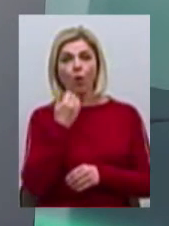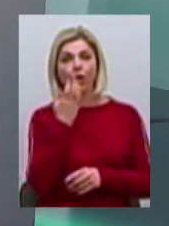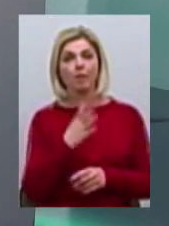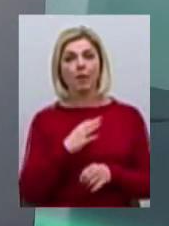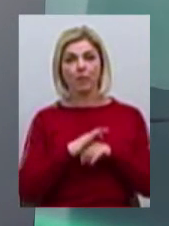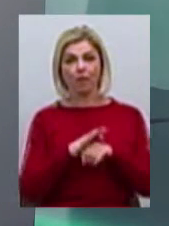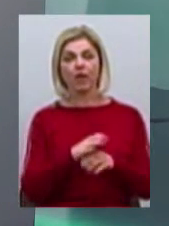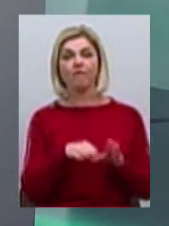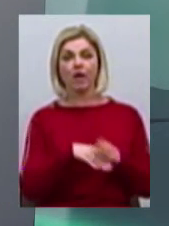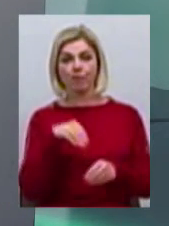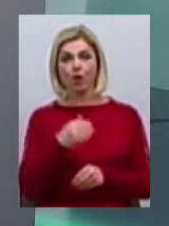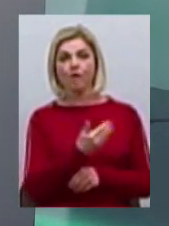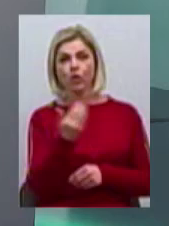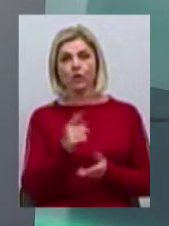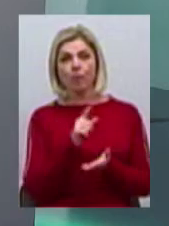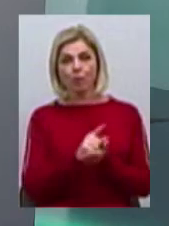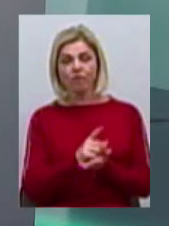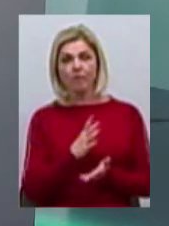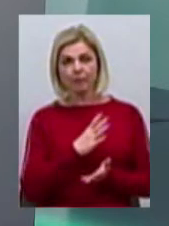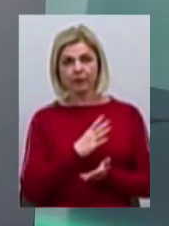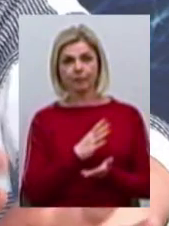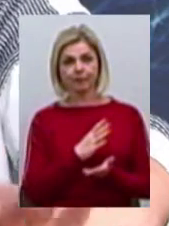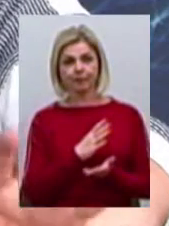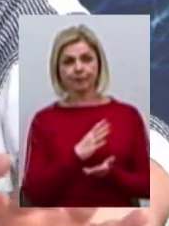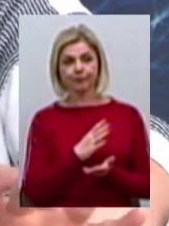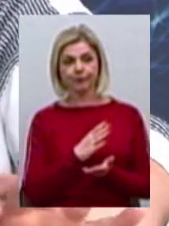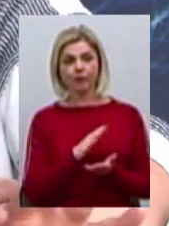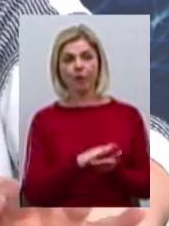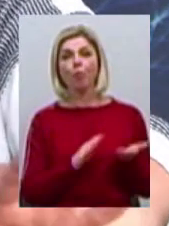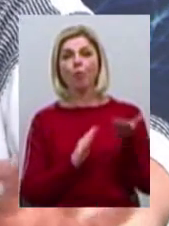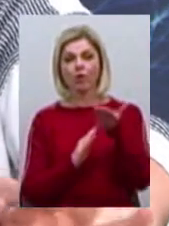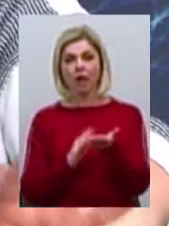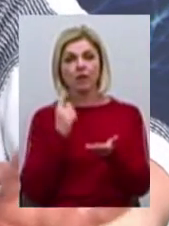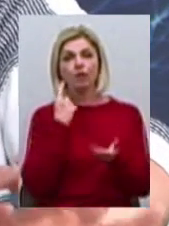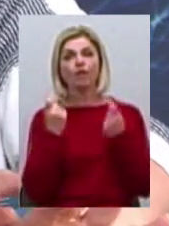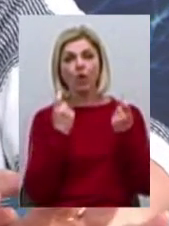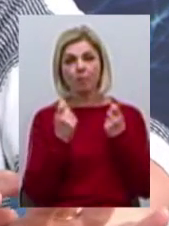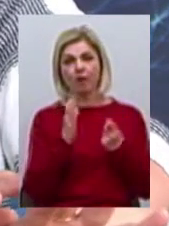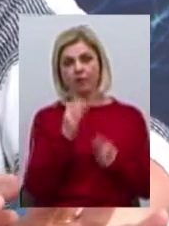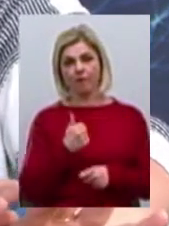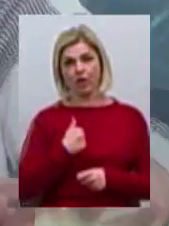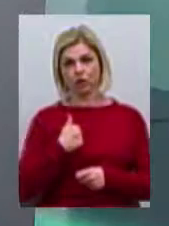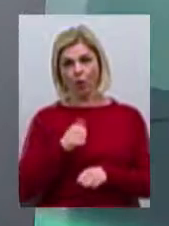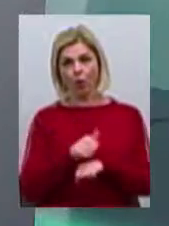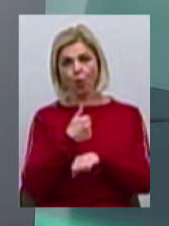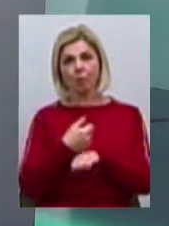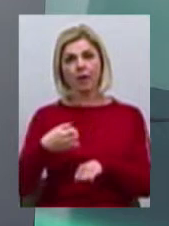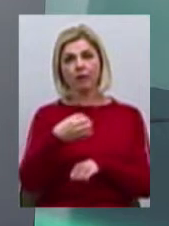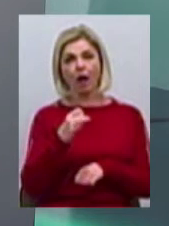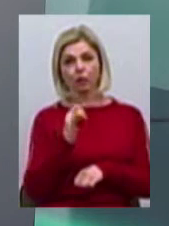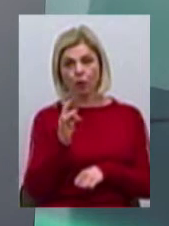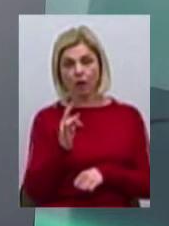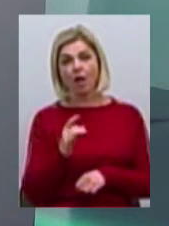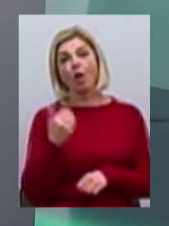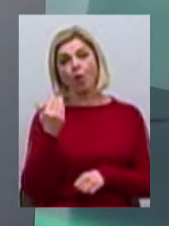вибори, вони повинні були подати про це інформацію військовому губернатору. І військовий